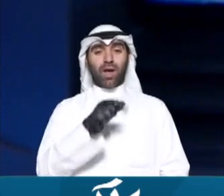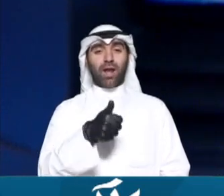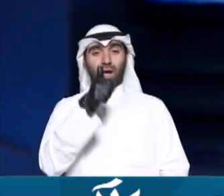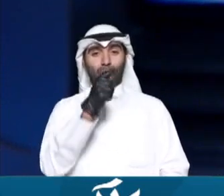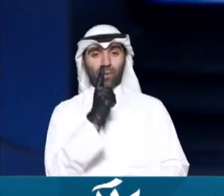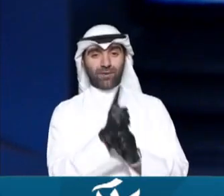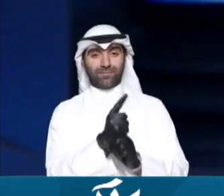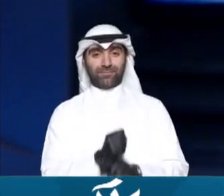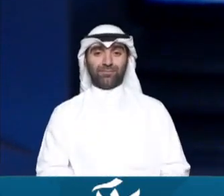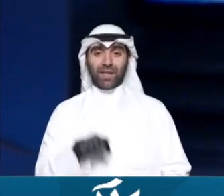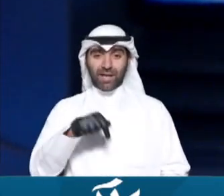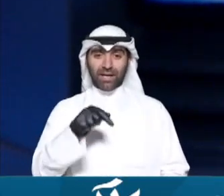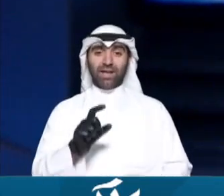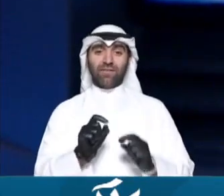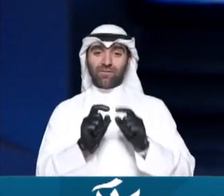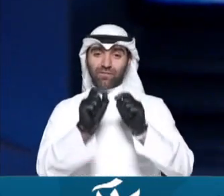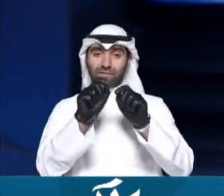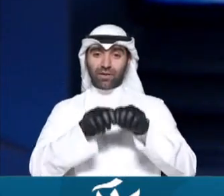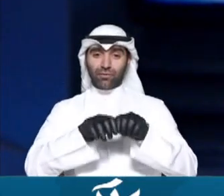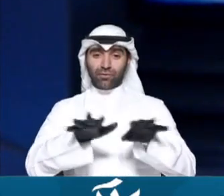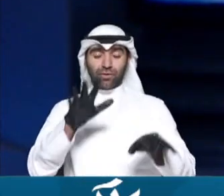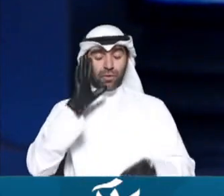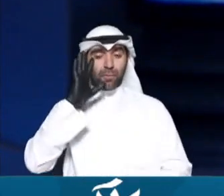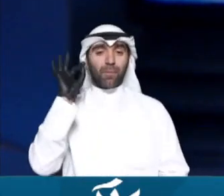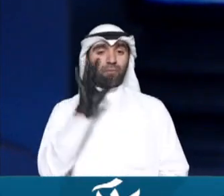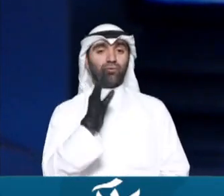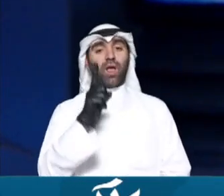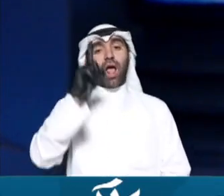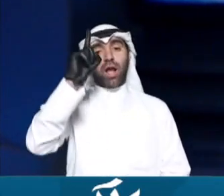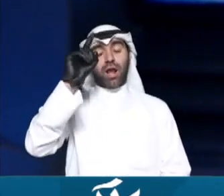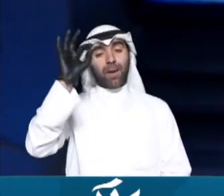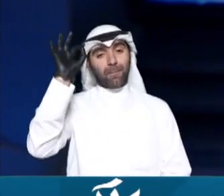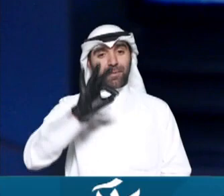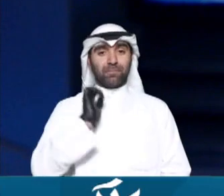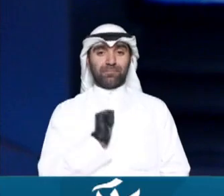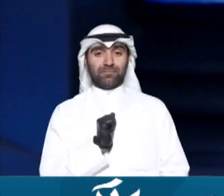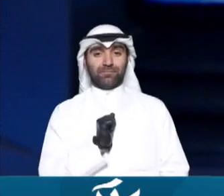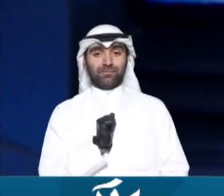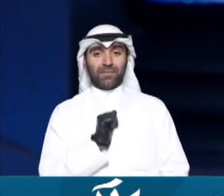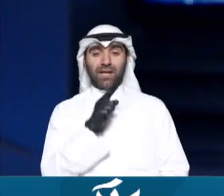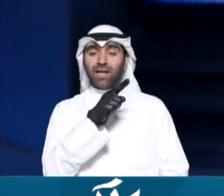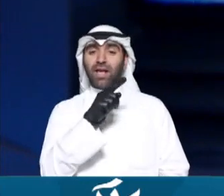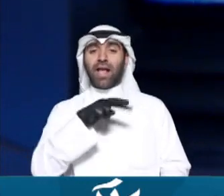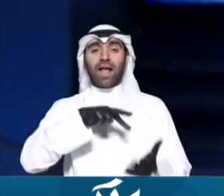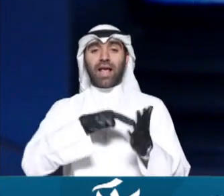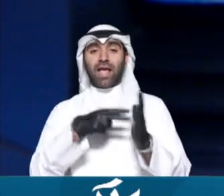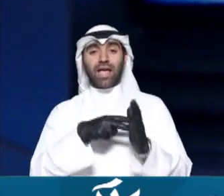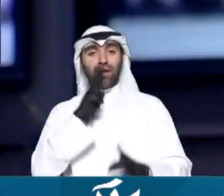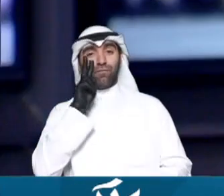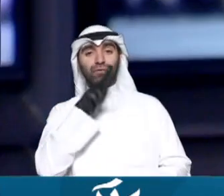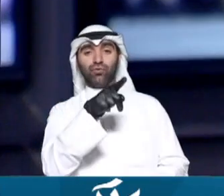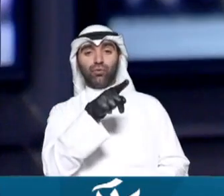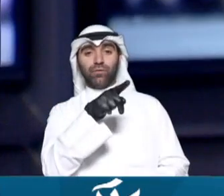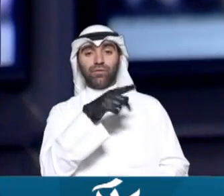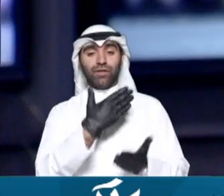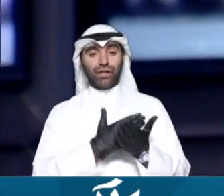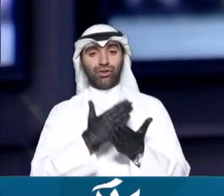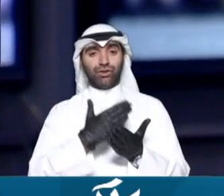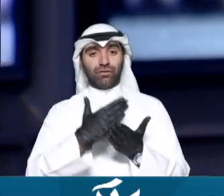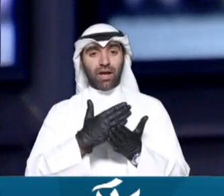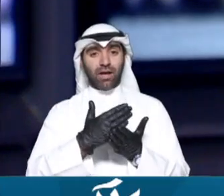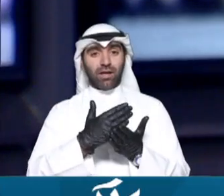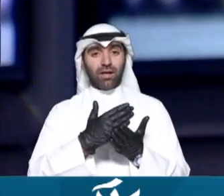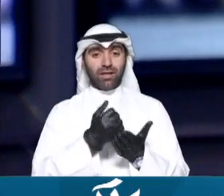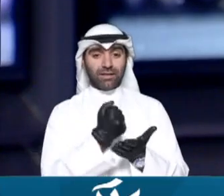من جنود الله. نعم. كيف ترى هذه القدرة الإلهية طال عمرك؟ حقيقة يعني أمر عجيب. يعني